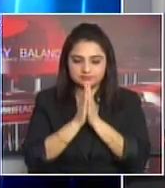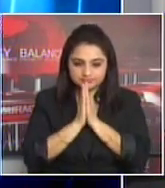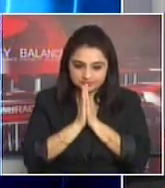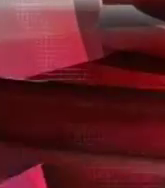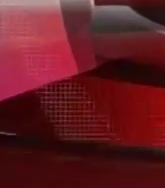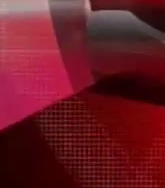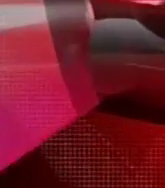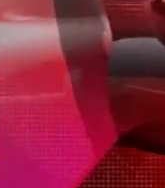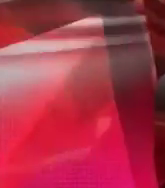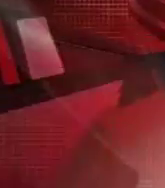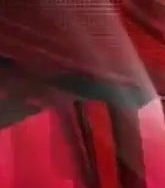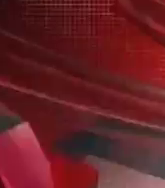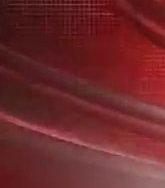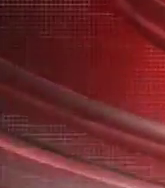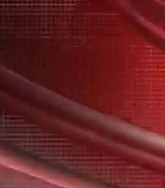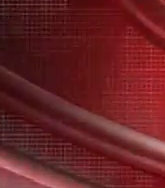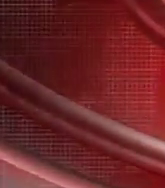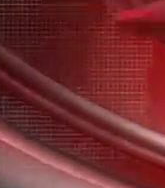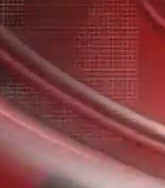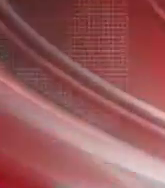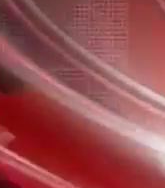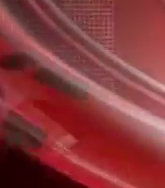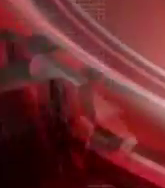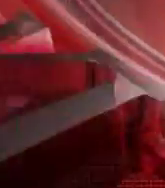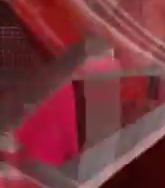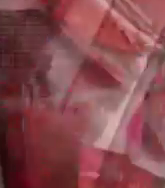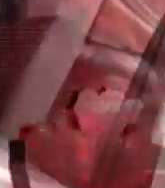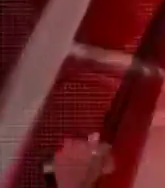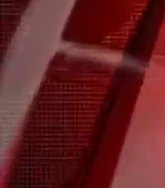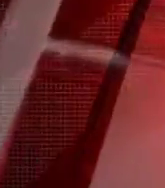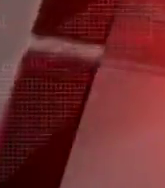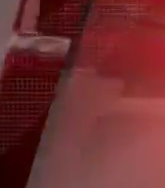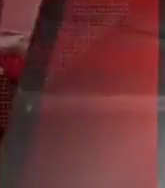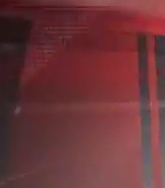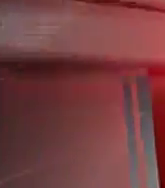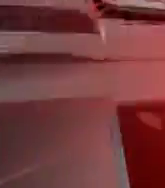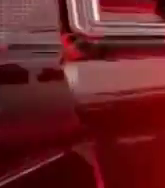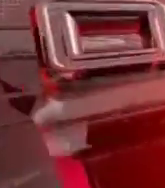नमस्ते।